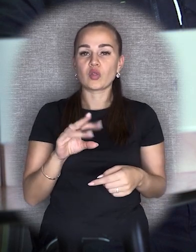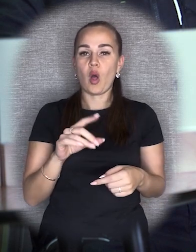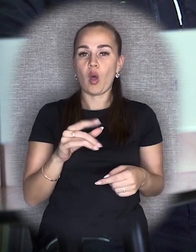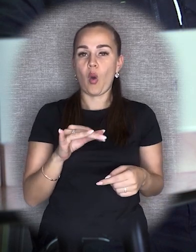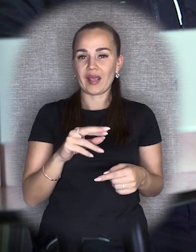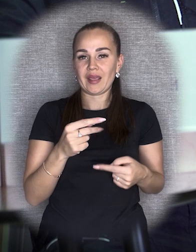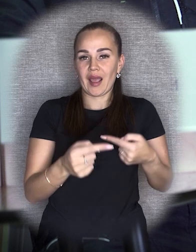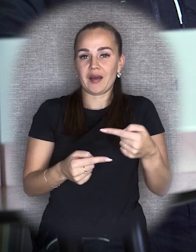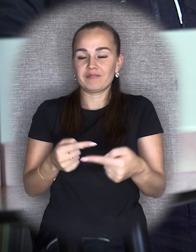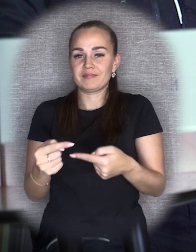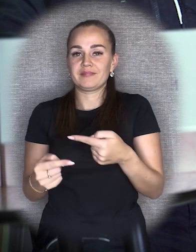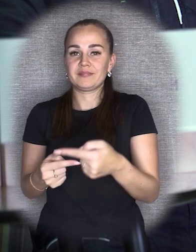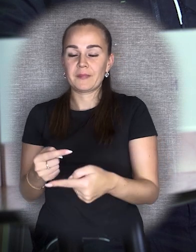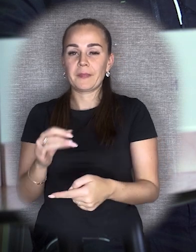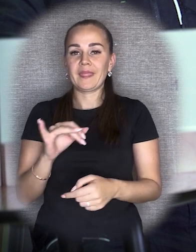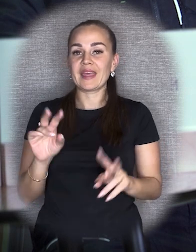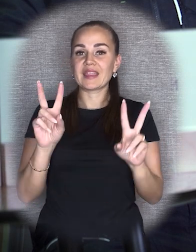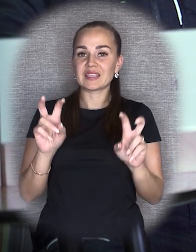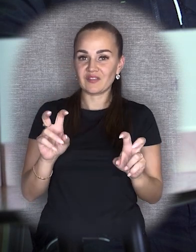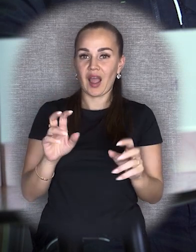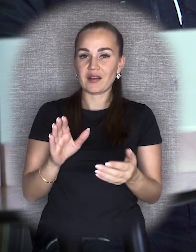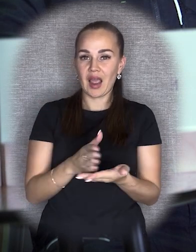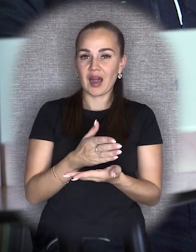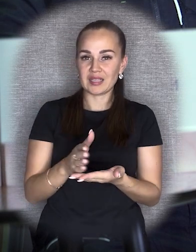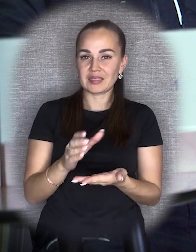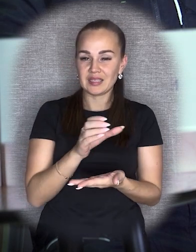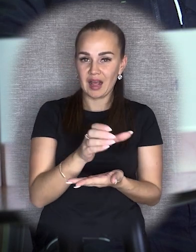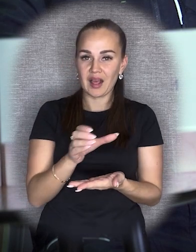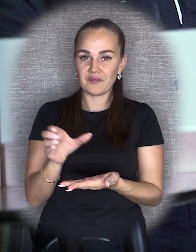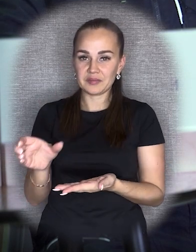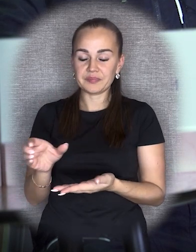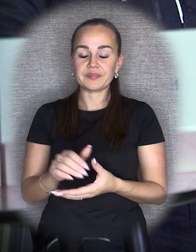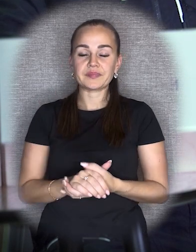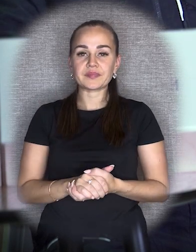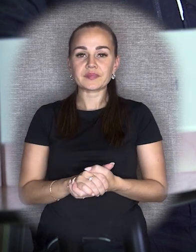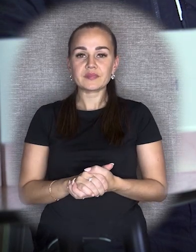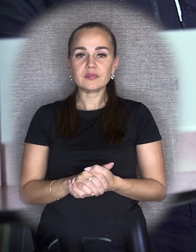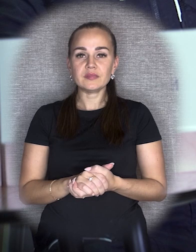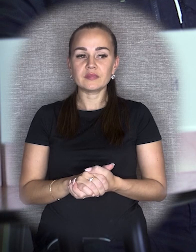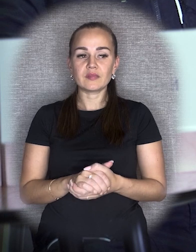тематико-хронологическому принципу. И названия разделов у нас